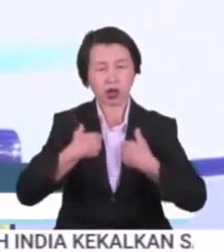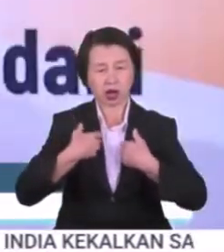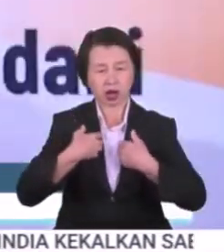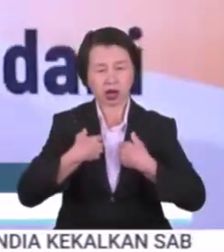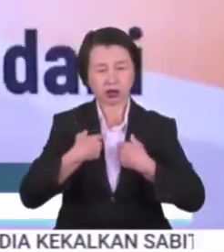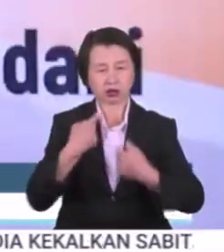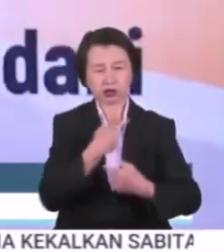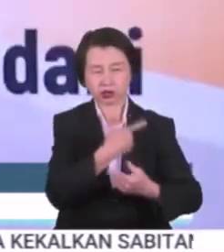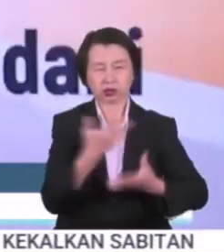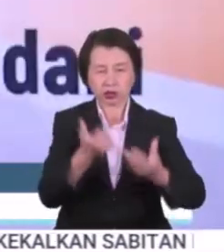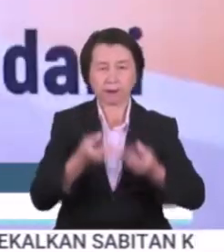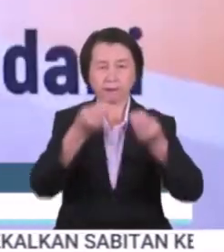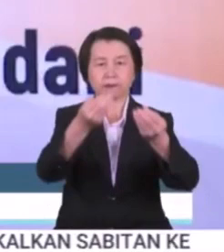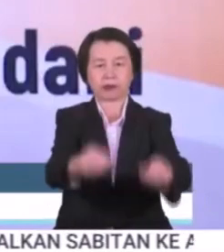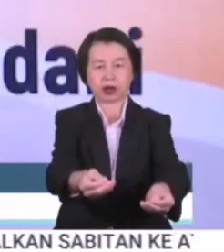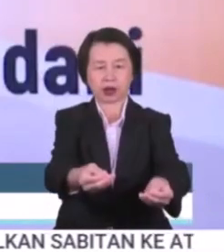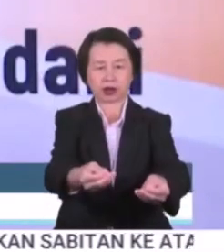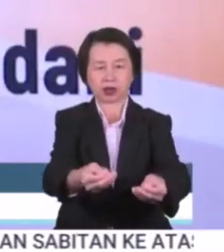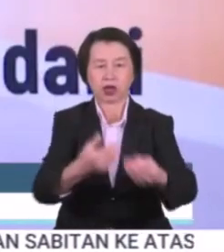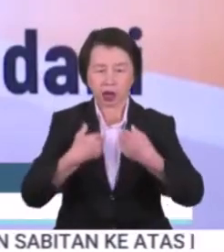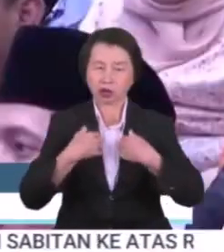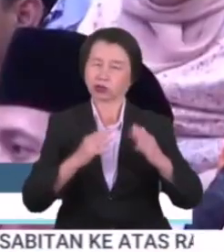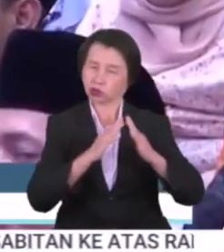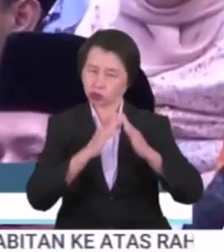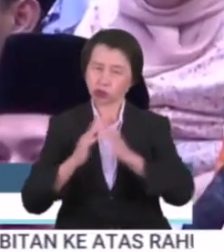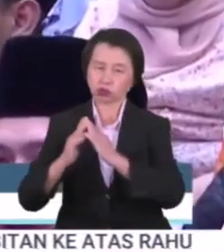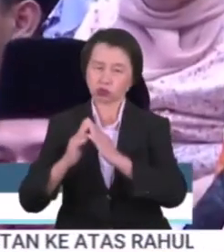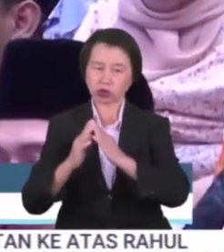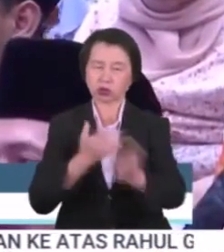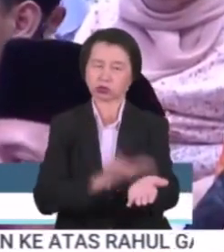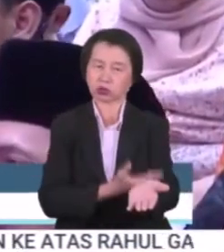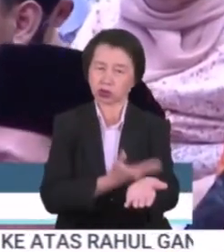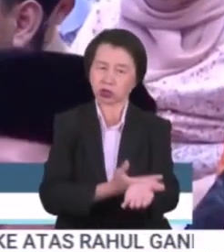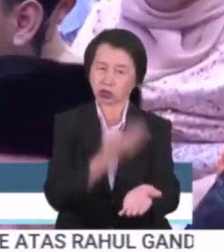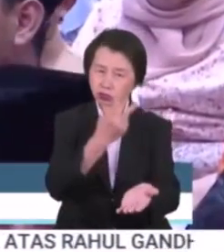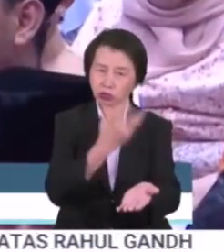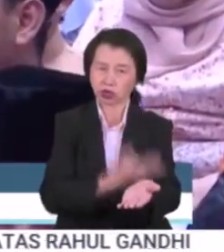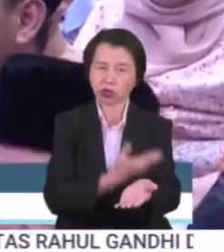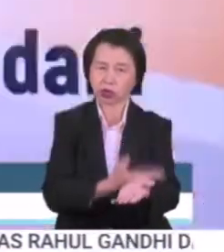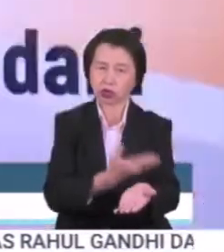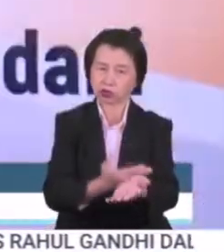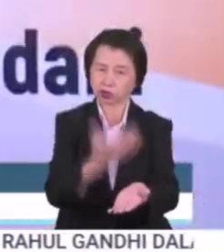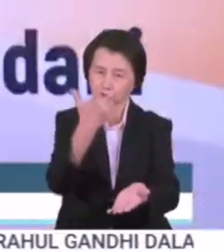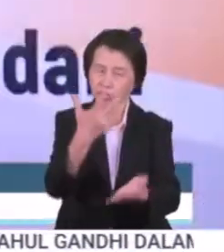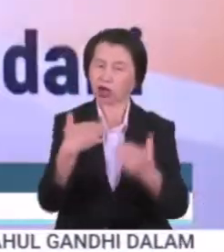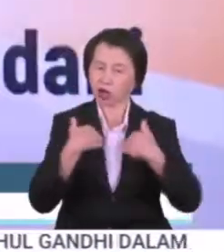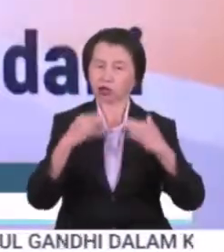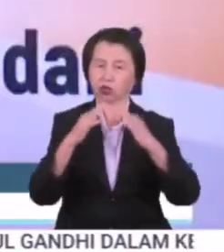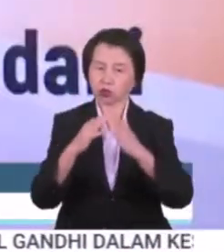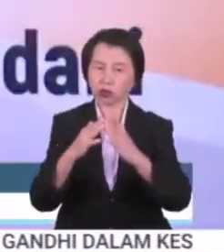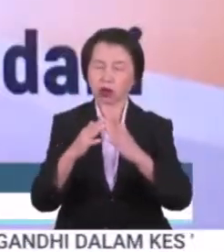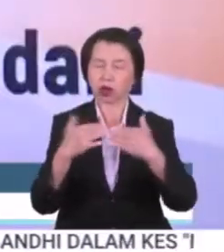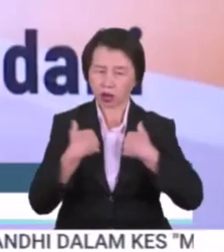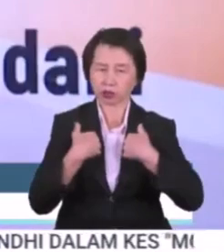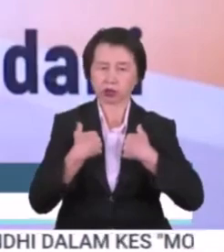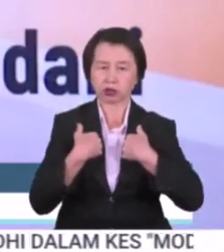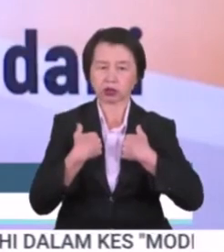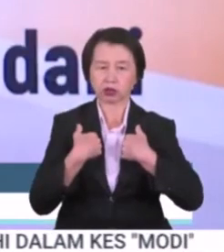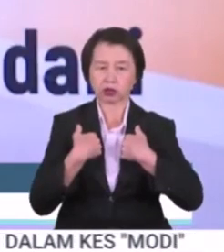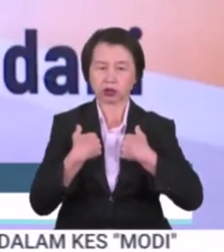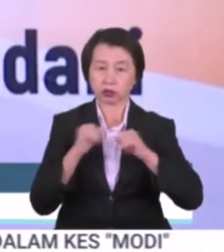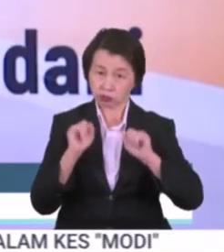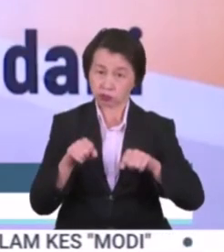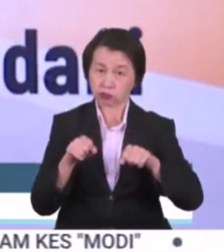tu tu kita nak bagi ada perumahan generasi kedua ketiga tu ada. Ada kuasa tu. Ya.